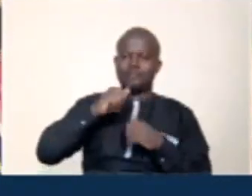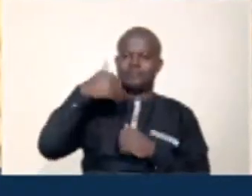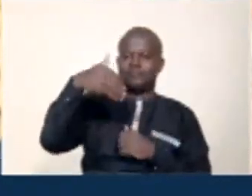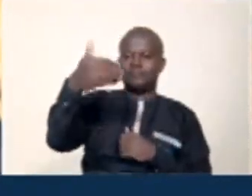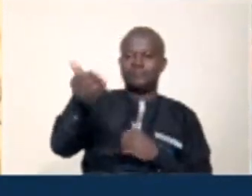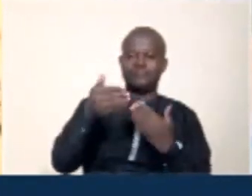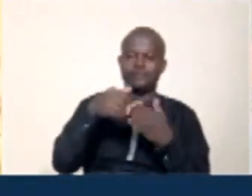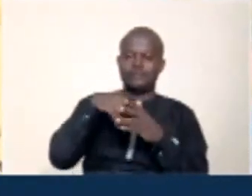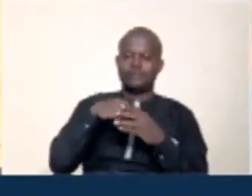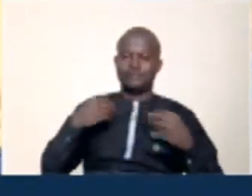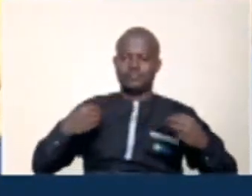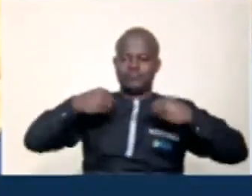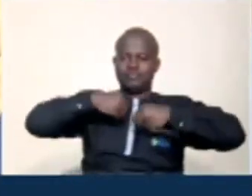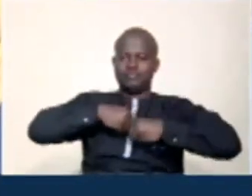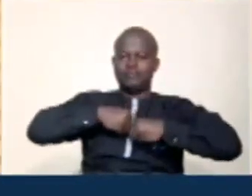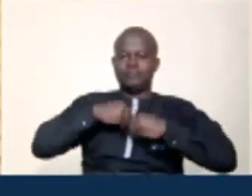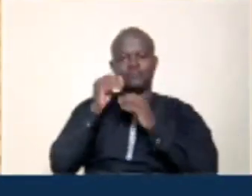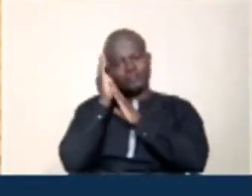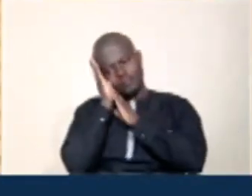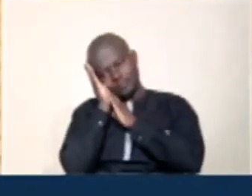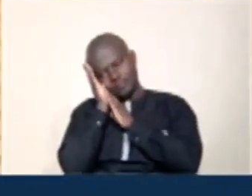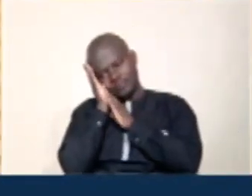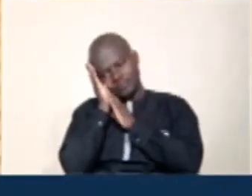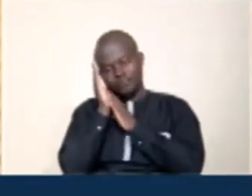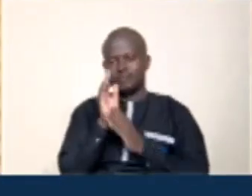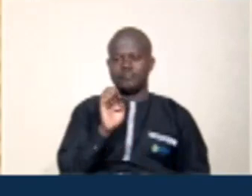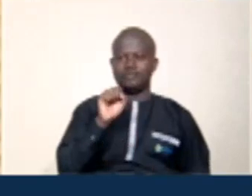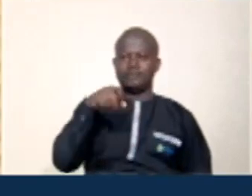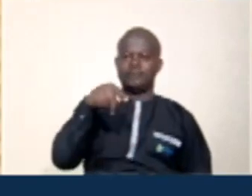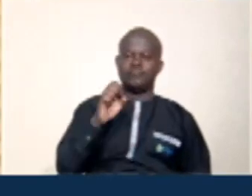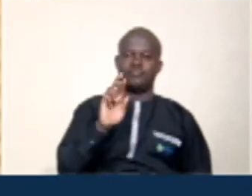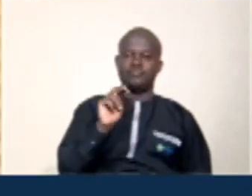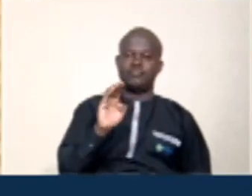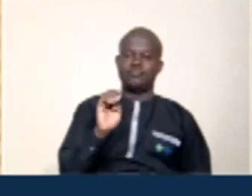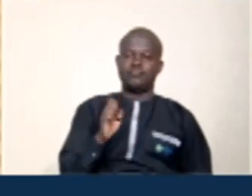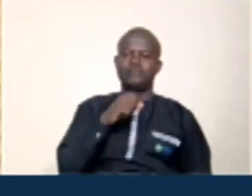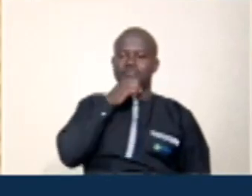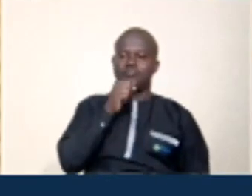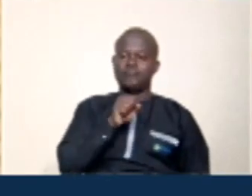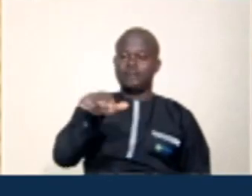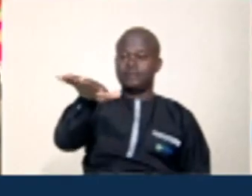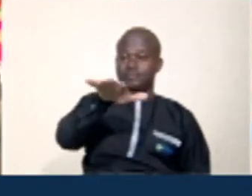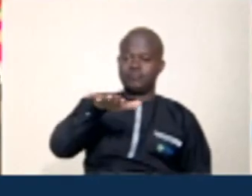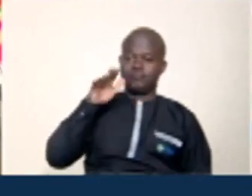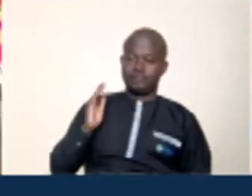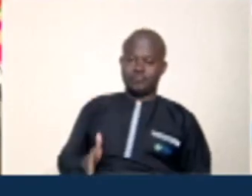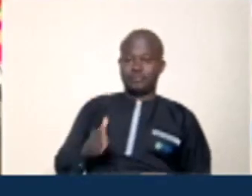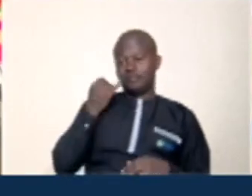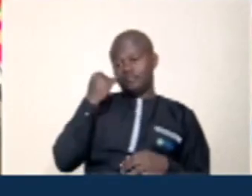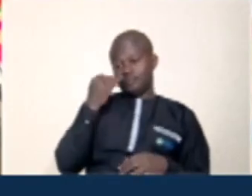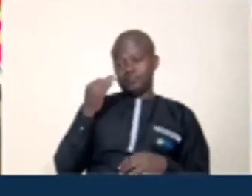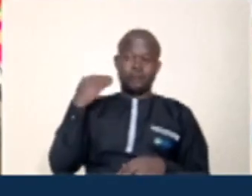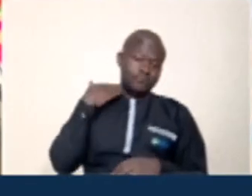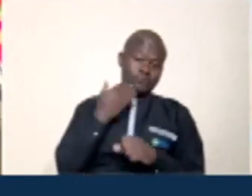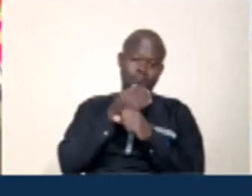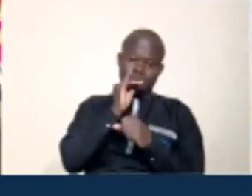munsi birimo imyambaro n'ibiryamirwa. Muhundwange Esperance, umukecuru utuye mu rugo impinganzima ya Huye, nubwo genocide